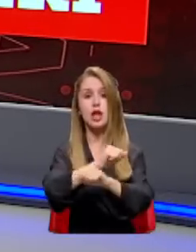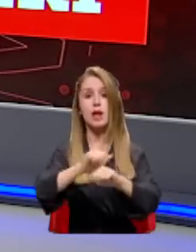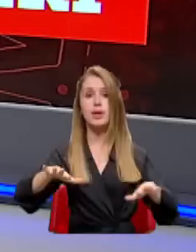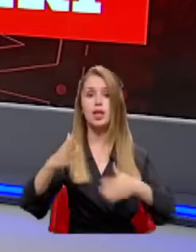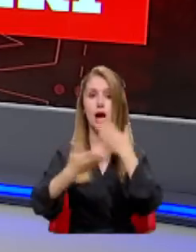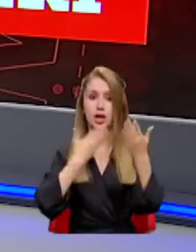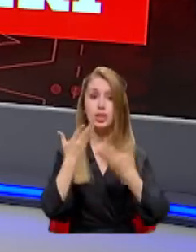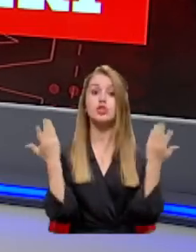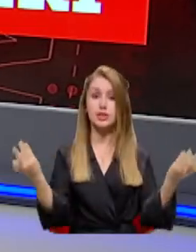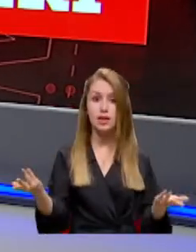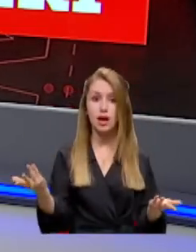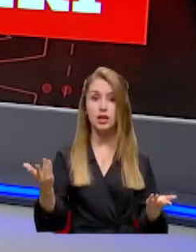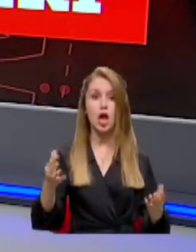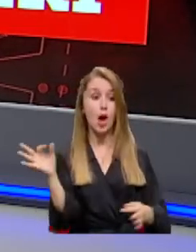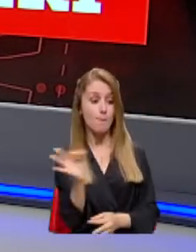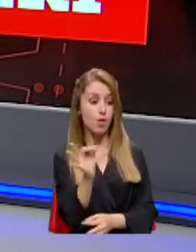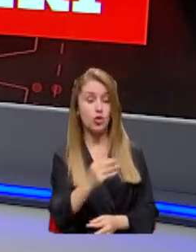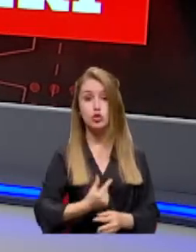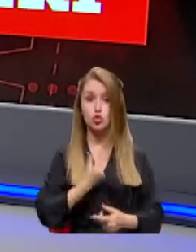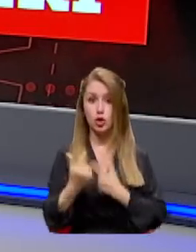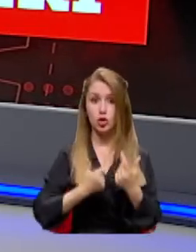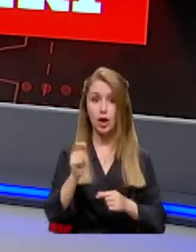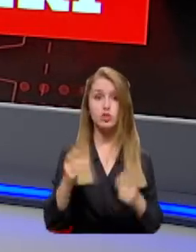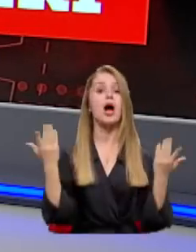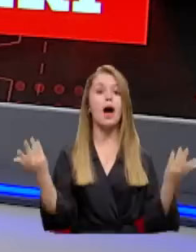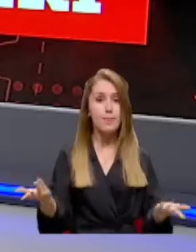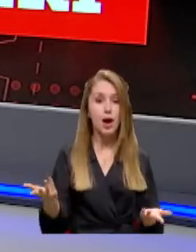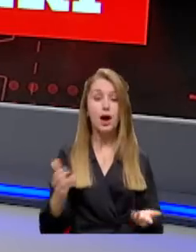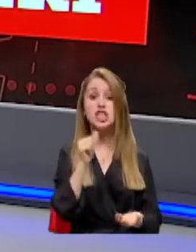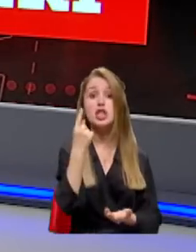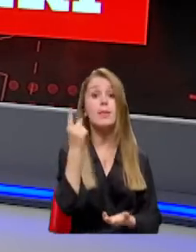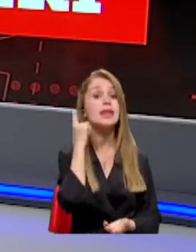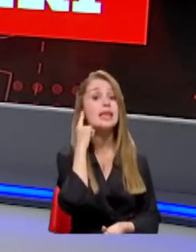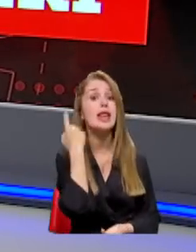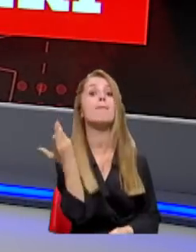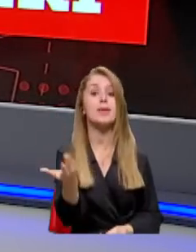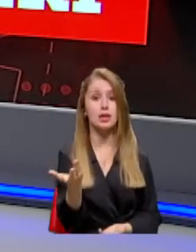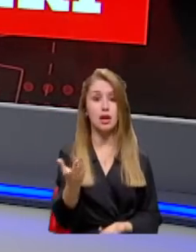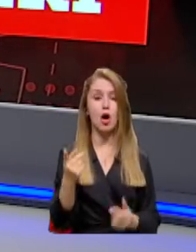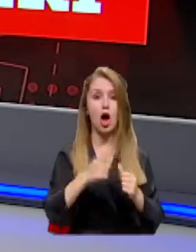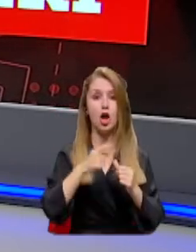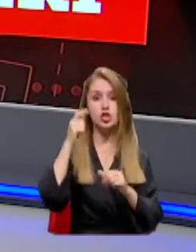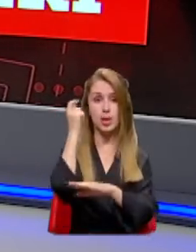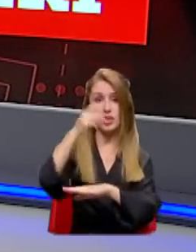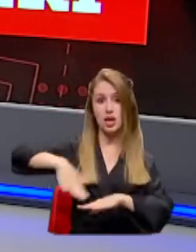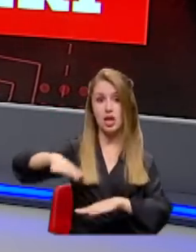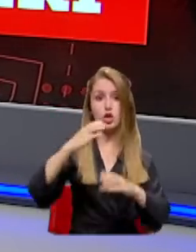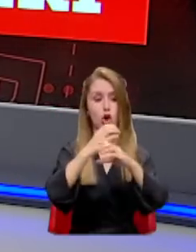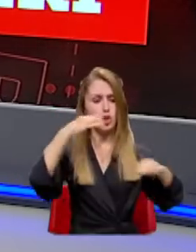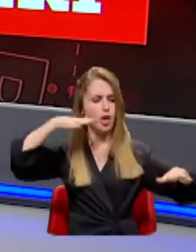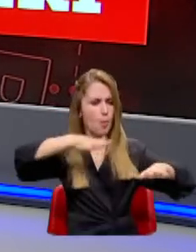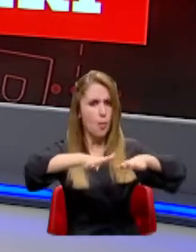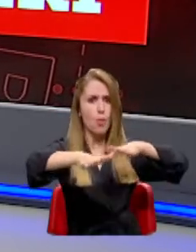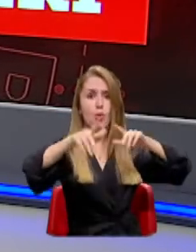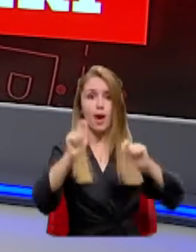dile getirmişti zaten. Provokasyon uyarısı da yapmışlardı ama hiçbiri dinlenmedi. Önce miting alanına otobüsler